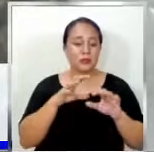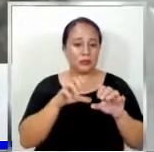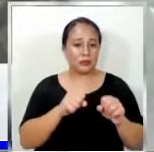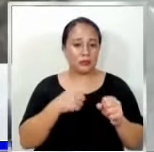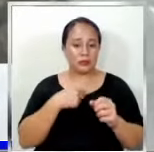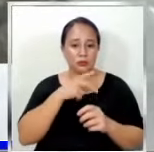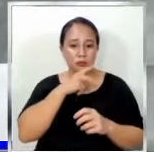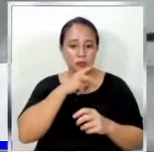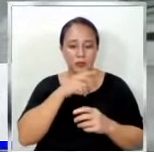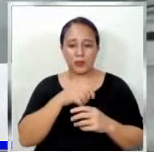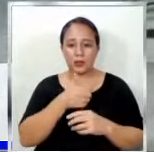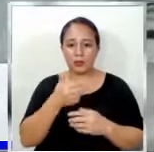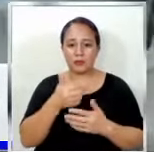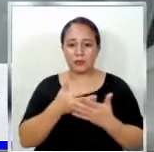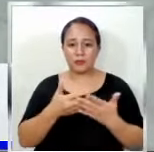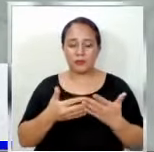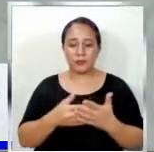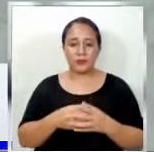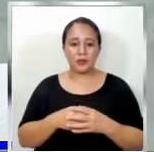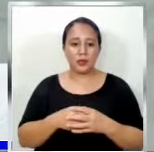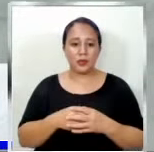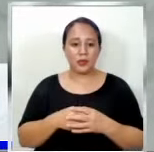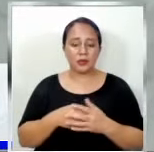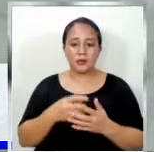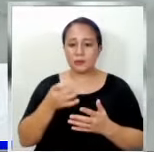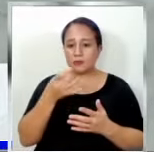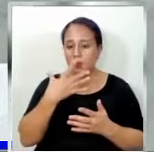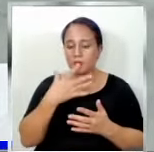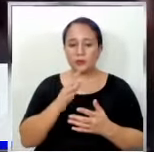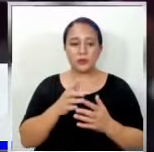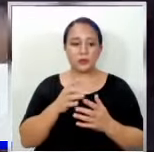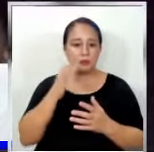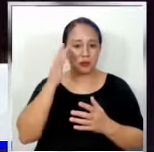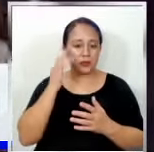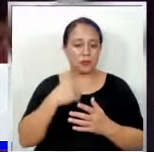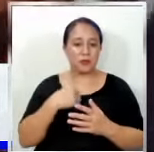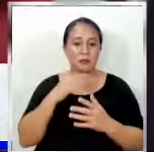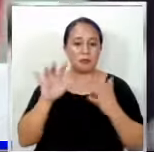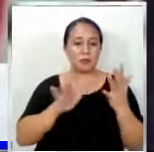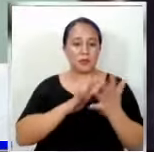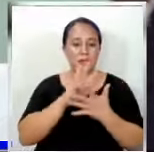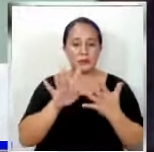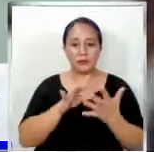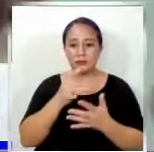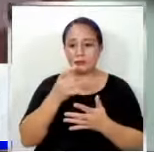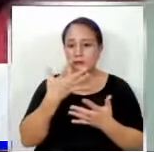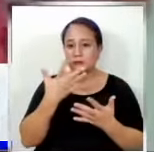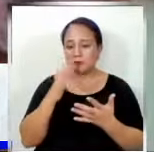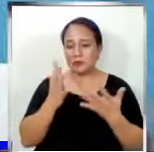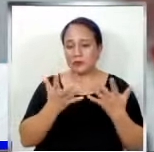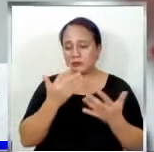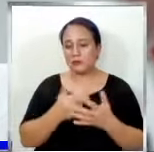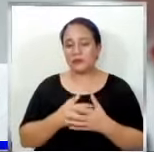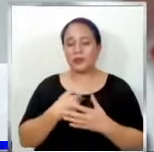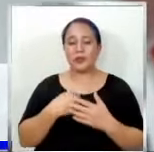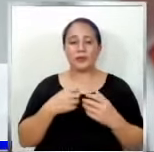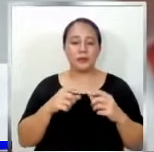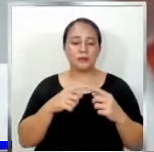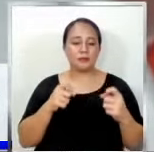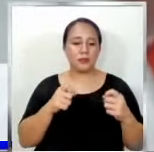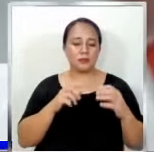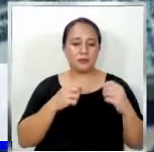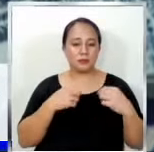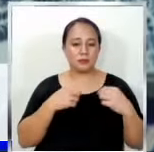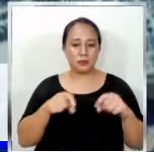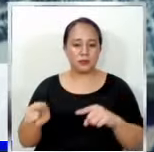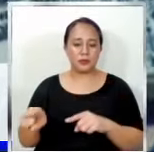ang ilang pirasong kush at mga tabletas na hinina lang mga party drugs. Kakasuhan ng paglabag sa Anti-Human Trafficking Act at Illegal Possession of